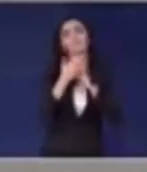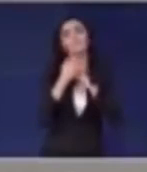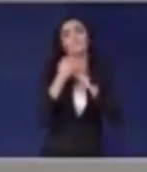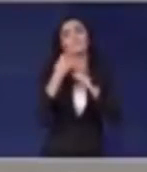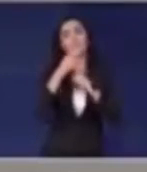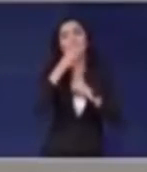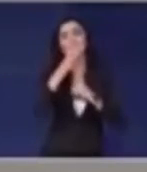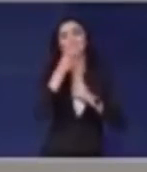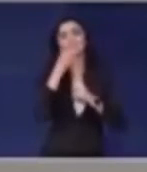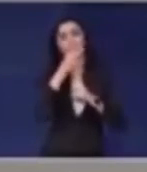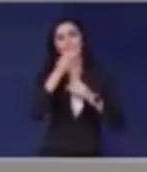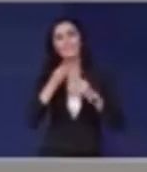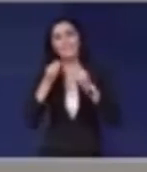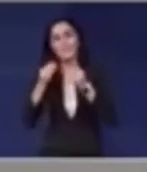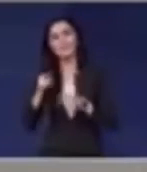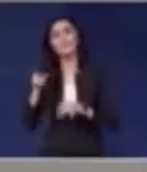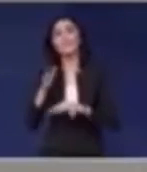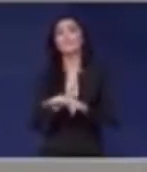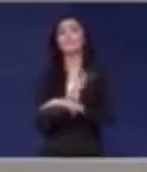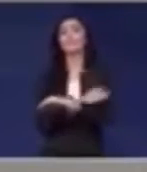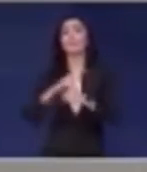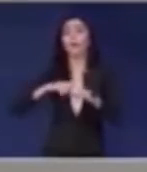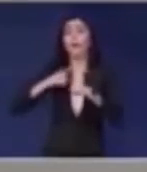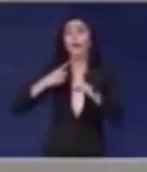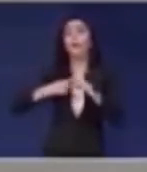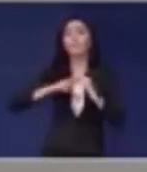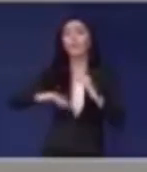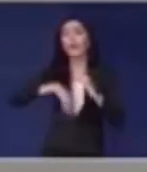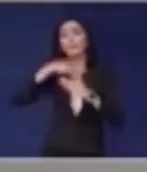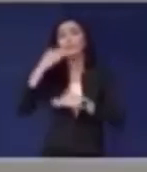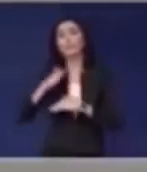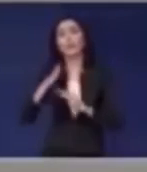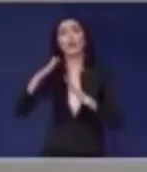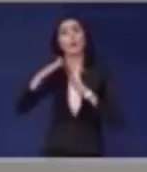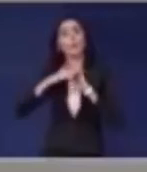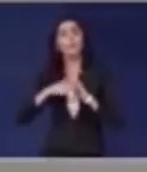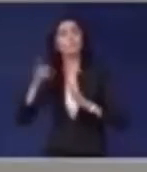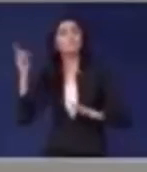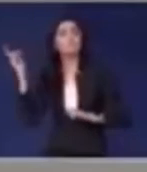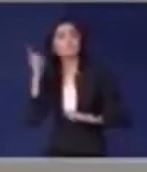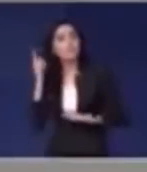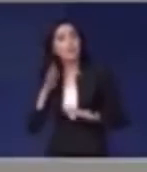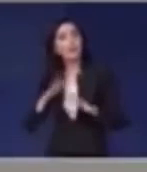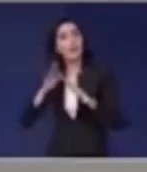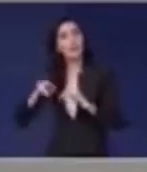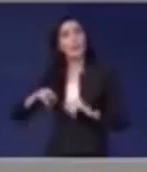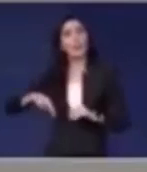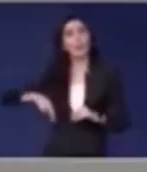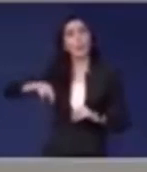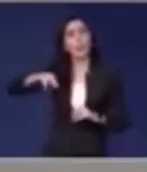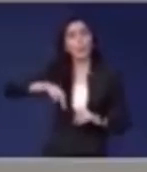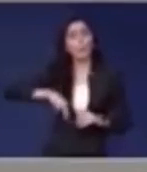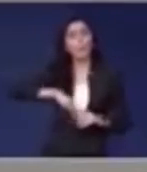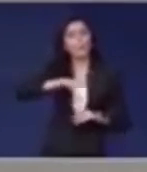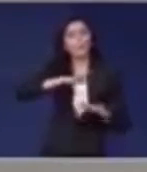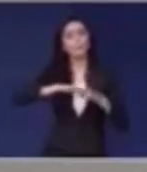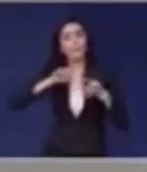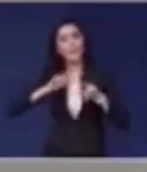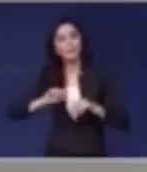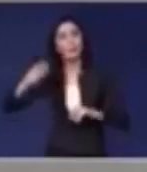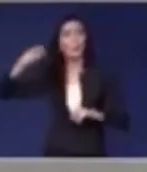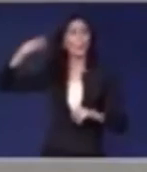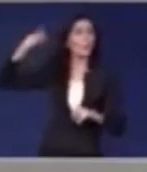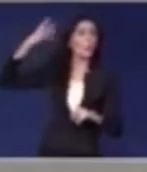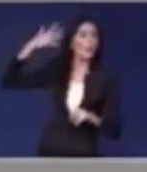bu Vatandaşlarımızın haftalar sonra kurallara riayet ederek yürüyüş yaptıklarını Güneş